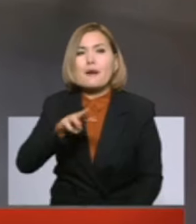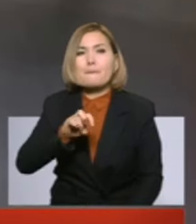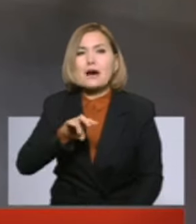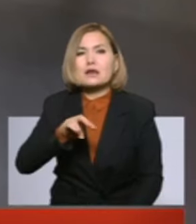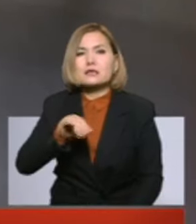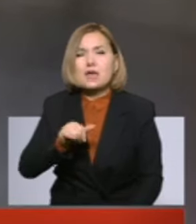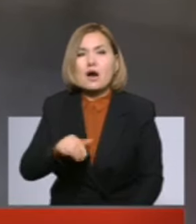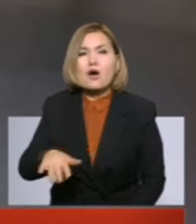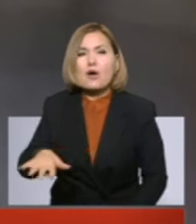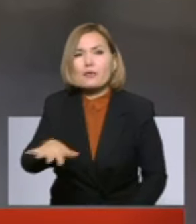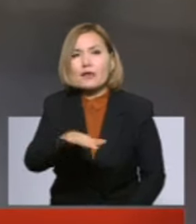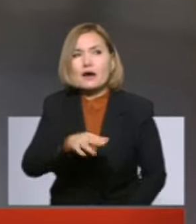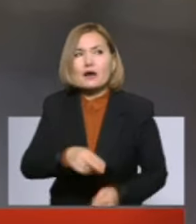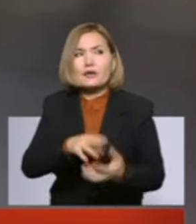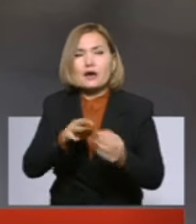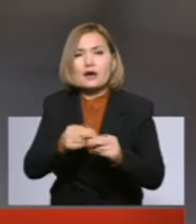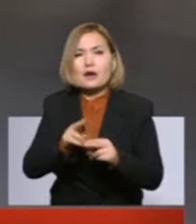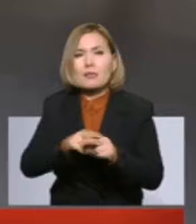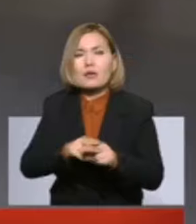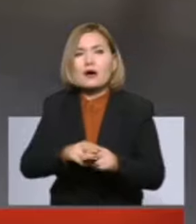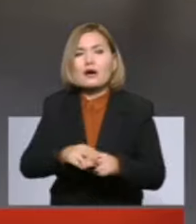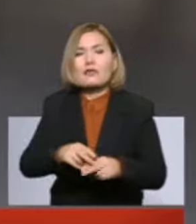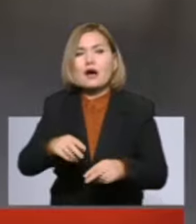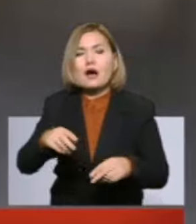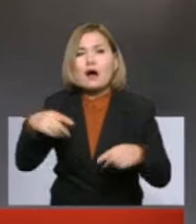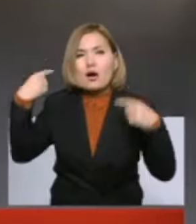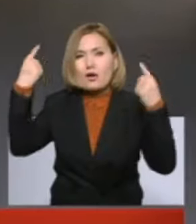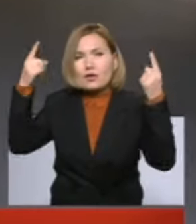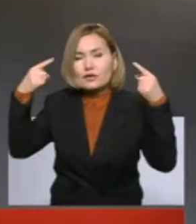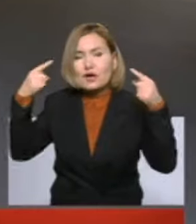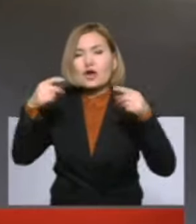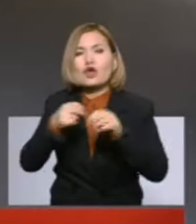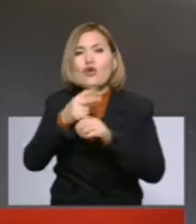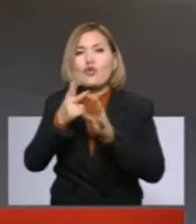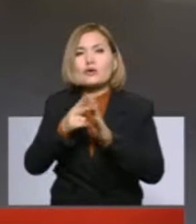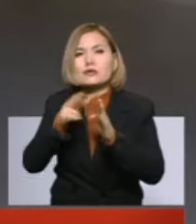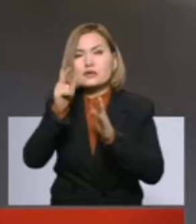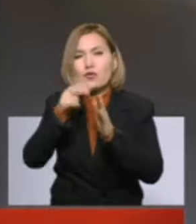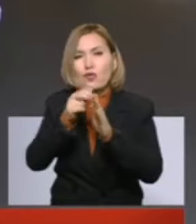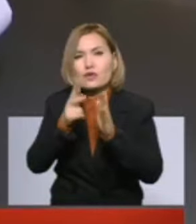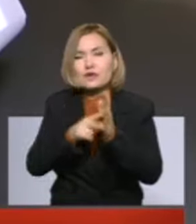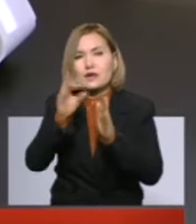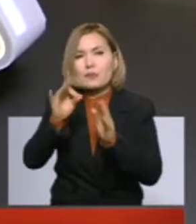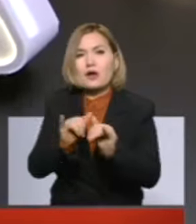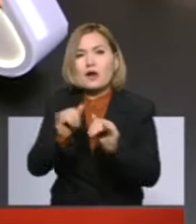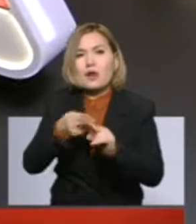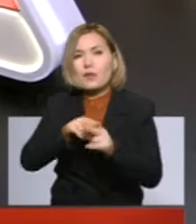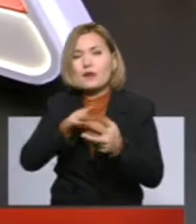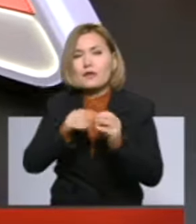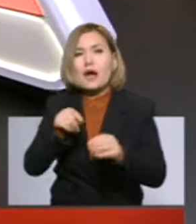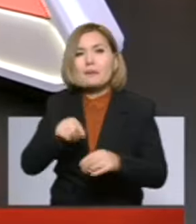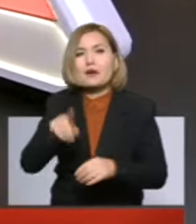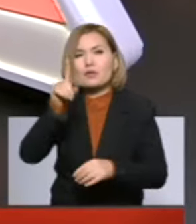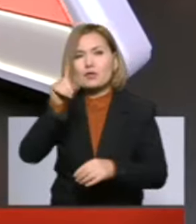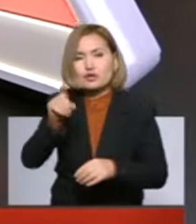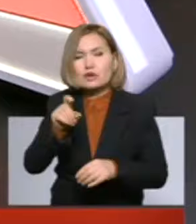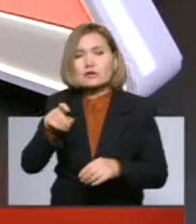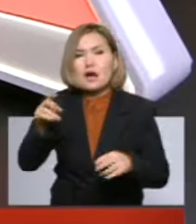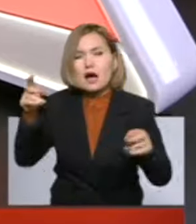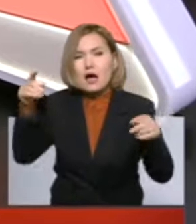Маңғыстауда арқар мен қарақұйрықтың саны 18%-ға көбейген. Биыл соңғы санақтың нәтижесінде 1100-ге жуық арқар